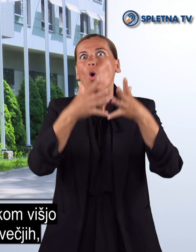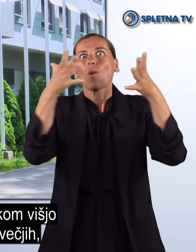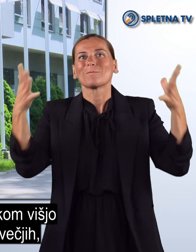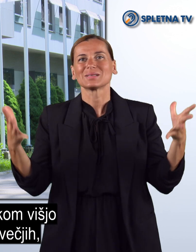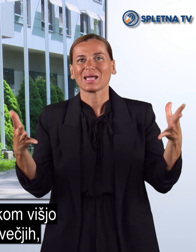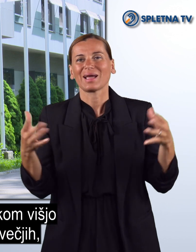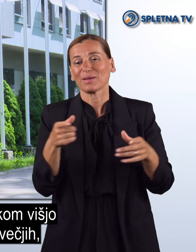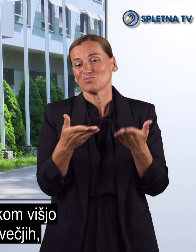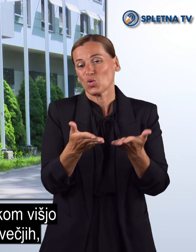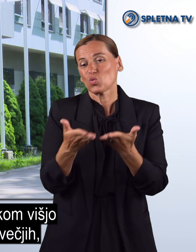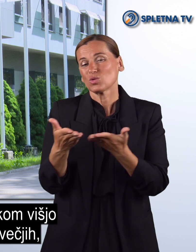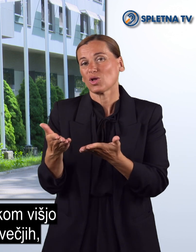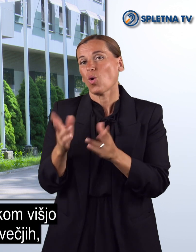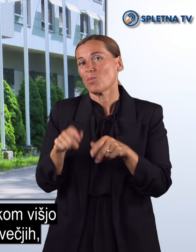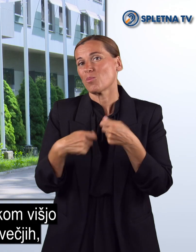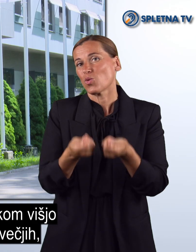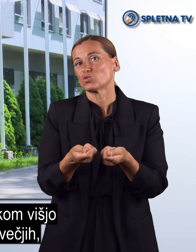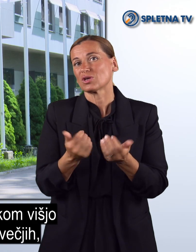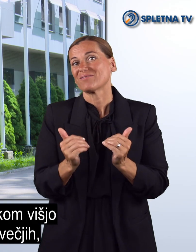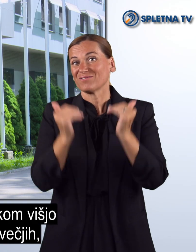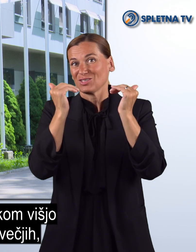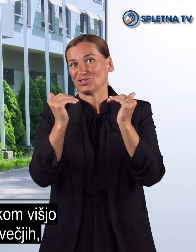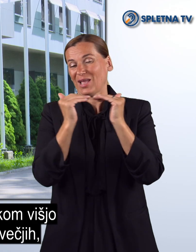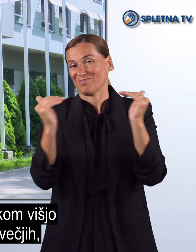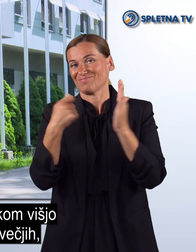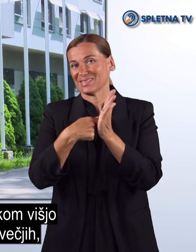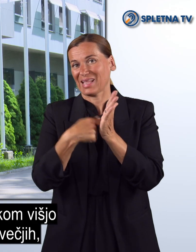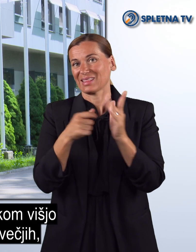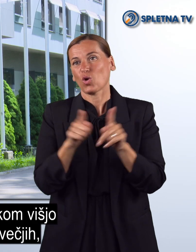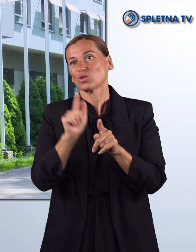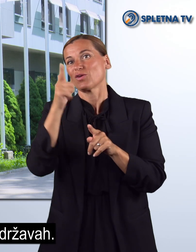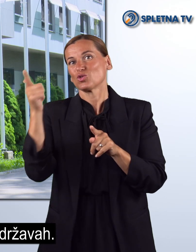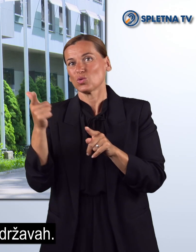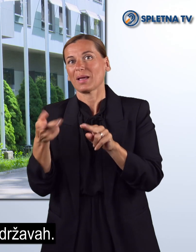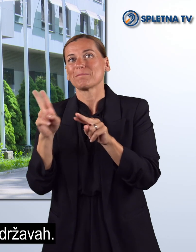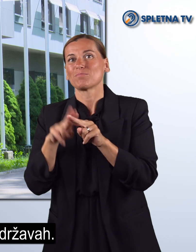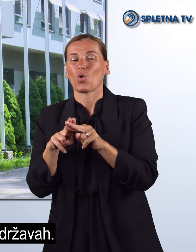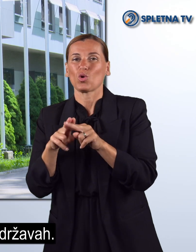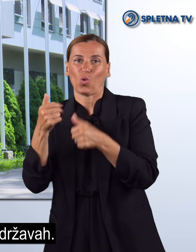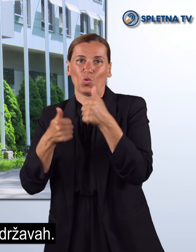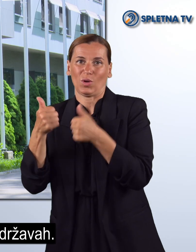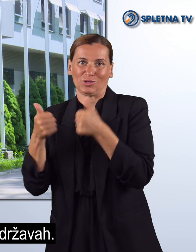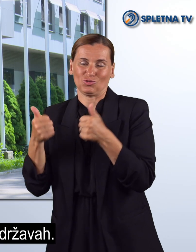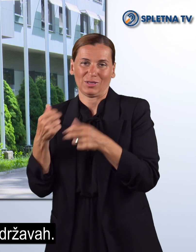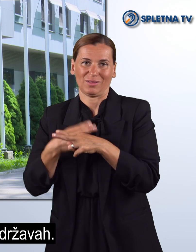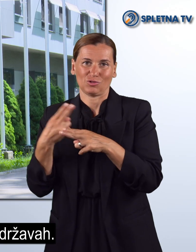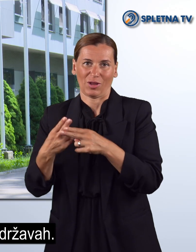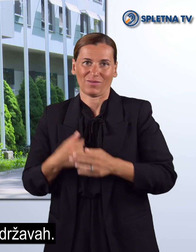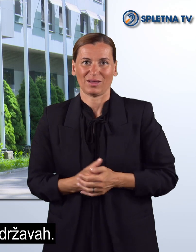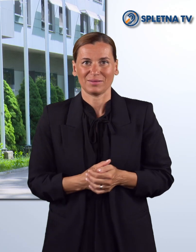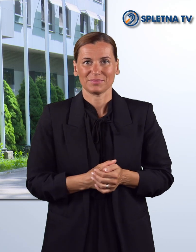omogoča ponudnikom višjo raven cen, kot pa v večjih, bolj konkurenčnih državah. Ja.